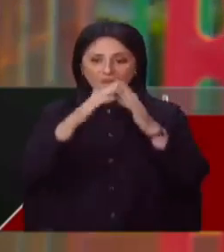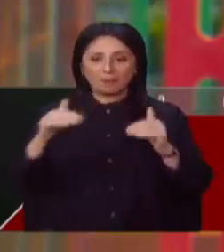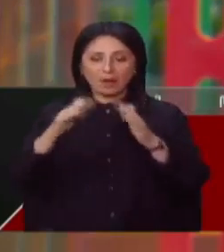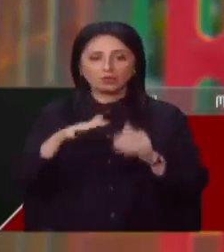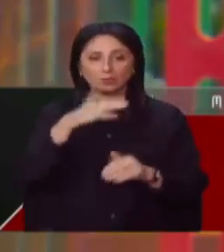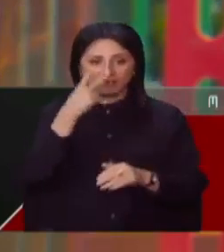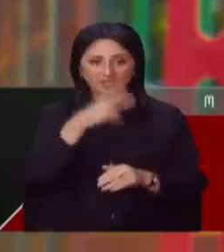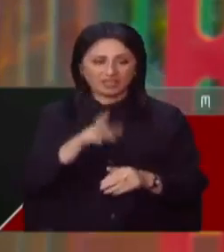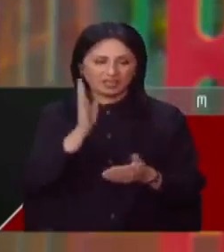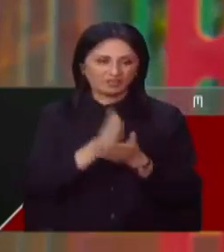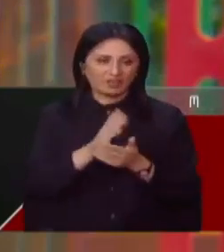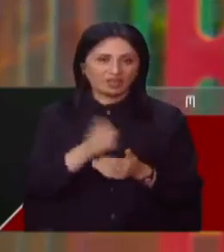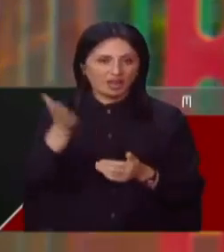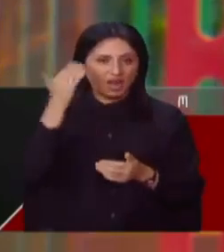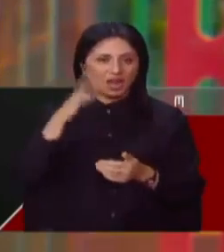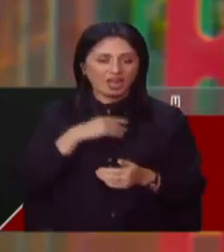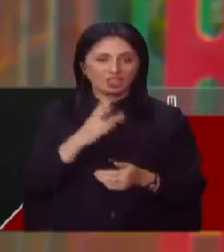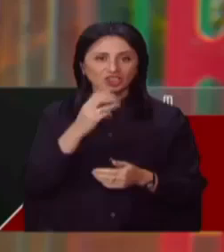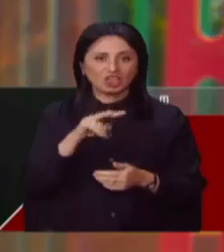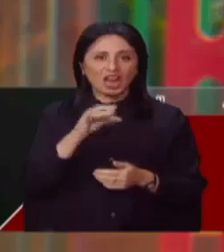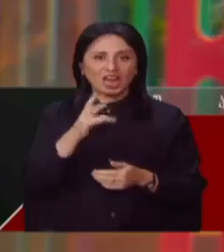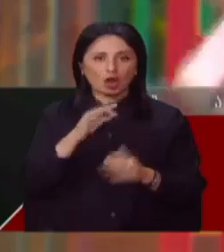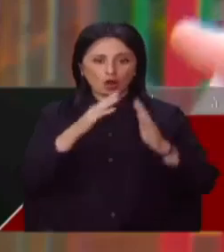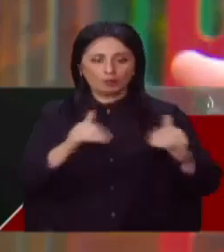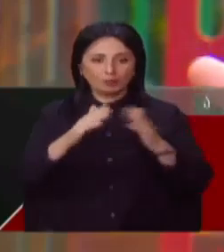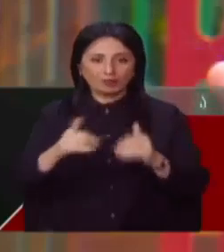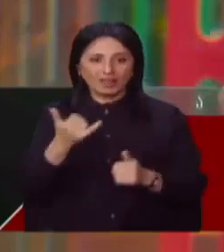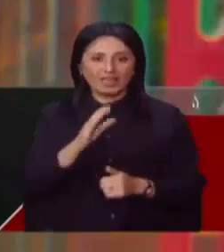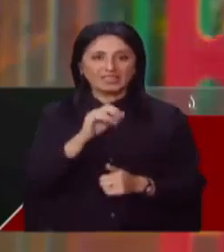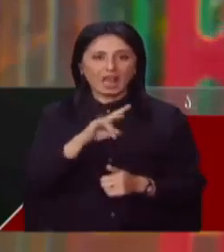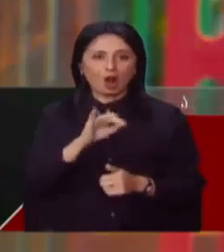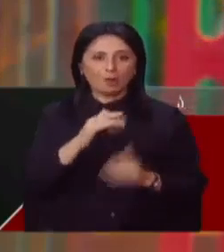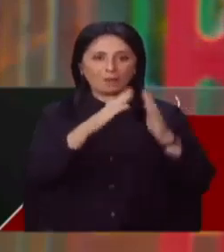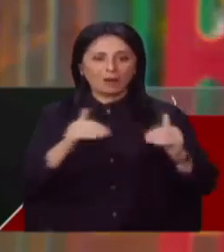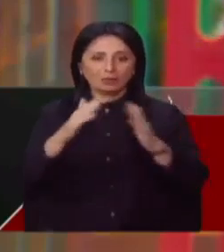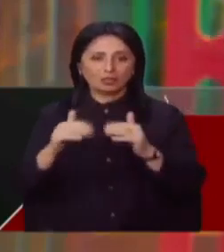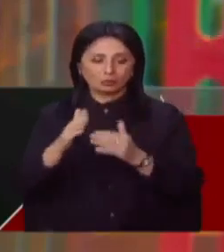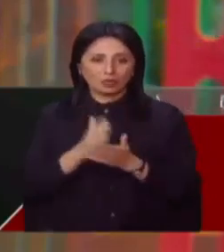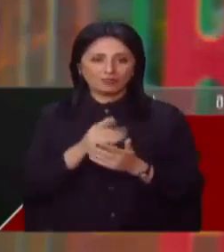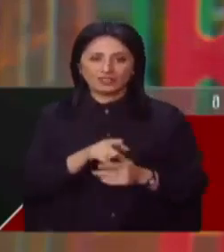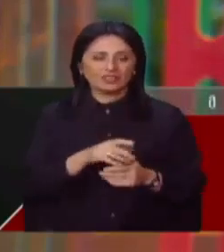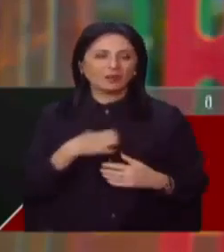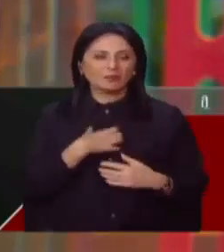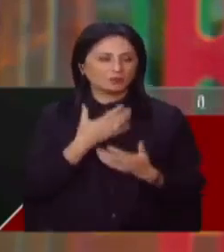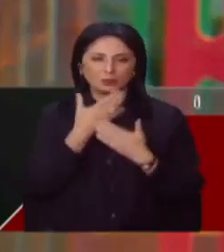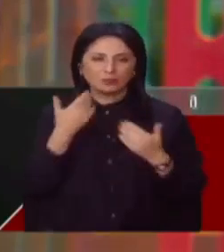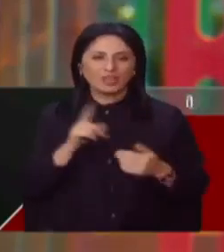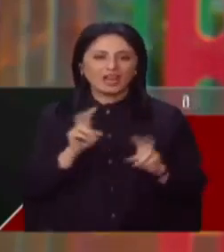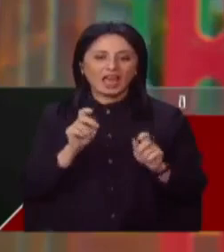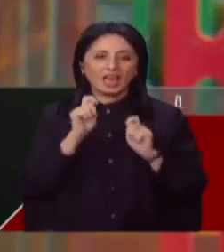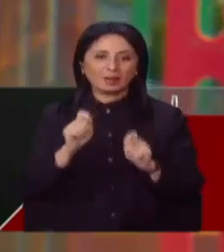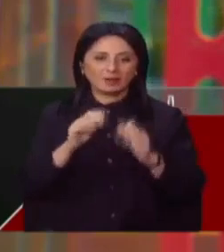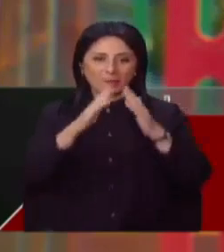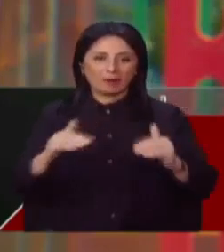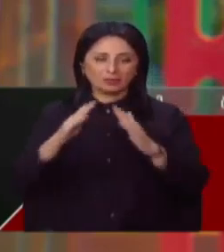გვაქვს ნანახი. ახსოვთ, იყო შალიკოს ფანჩატური, დღეს გვაქვს სალომეს ფანჩატური. არსებითი მნიშვნელობა არ აქვს რა ერქმევა